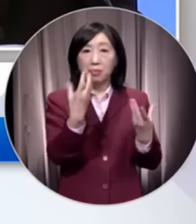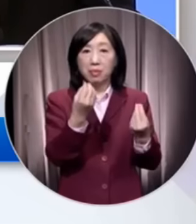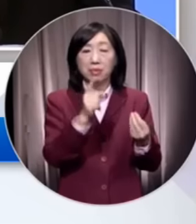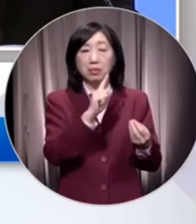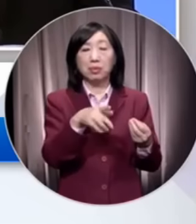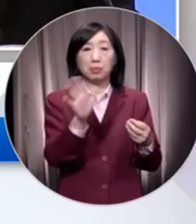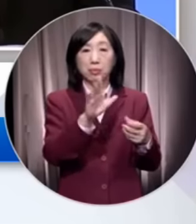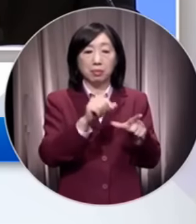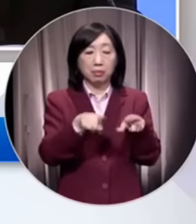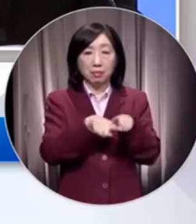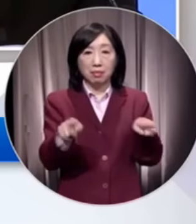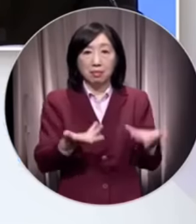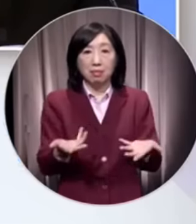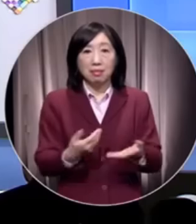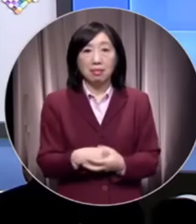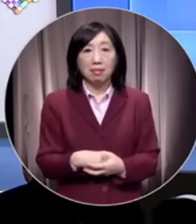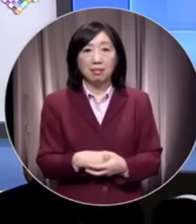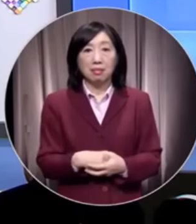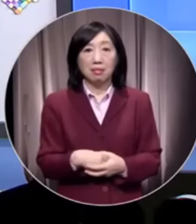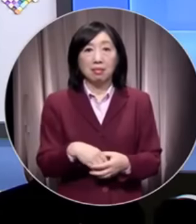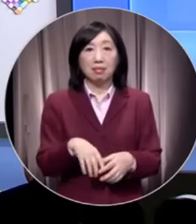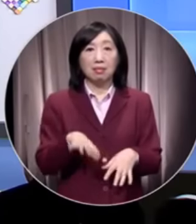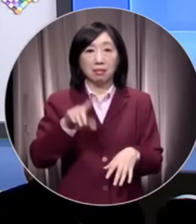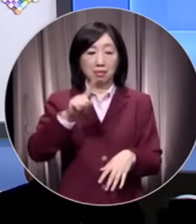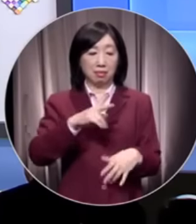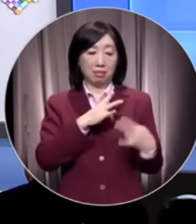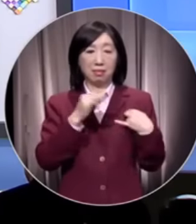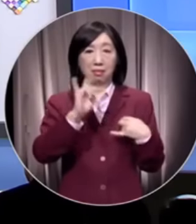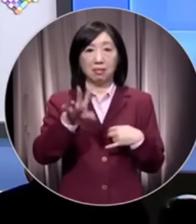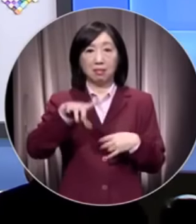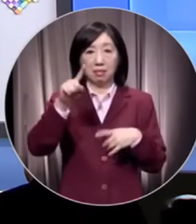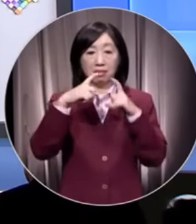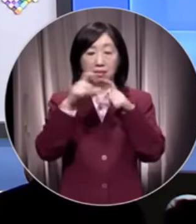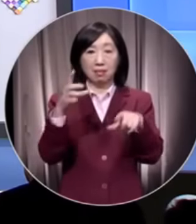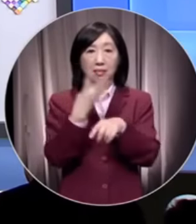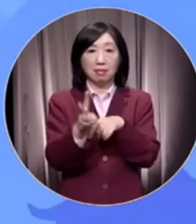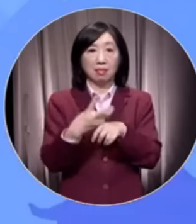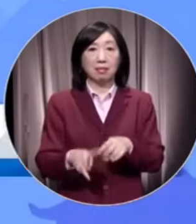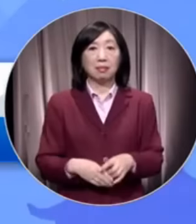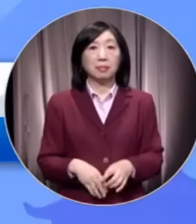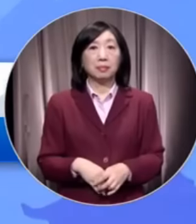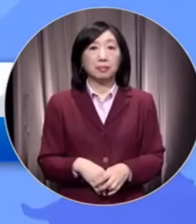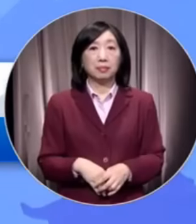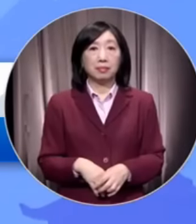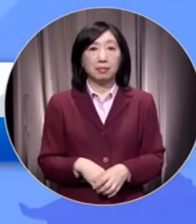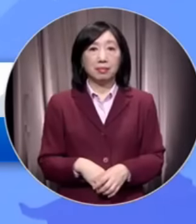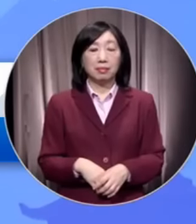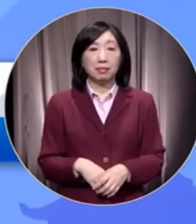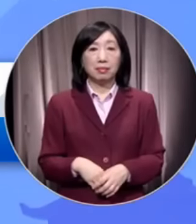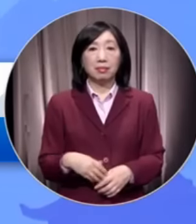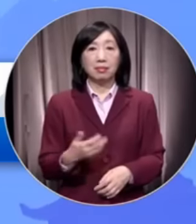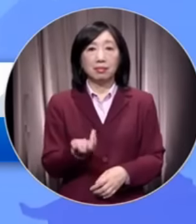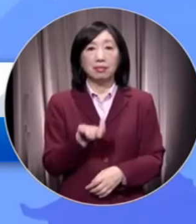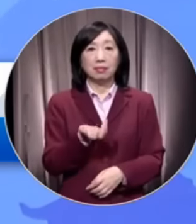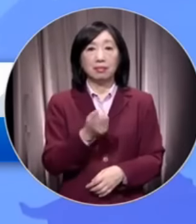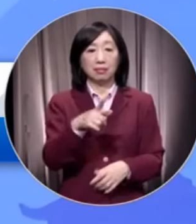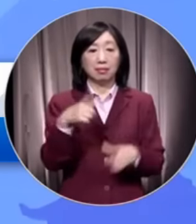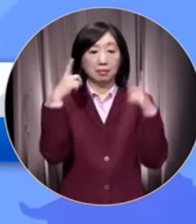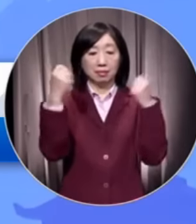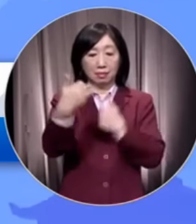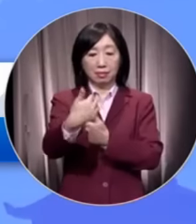题？ 先请蔡英文女士回答，时间3分钟。 谢谢刚才宋主席的提